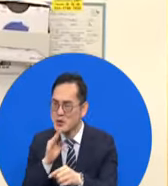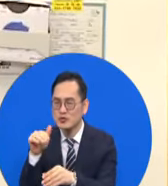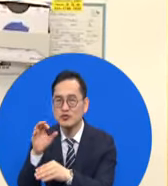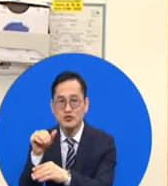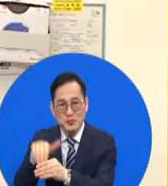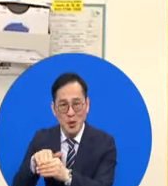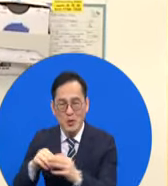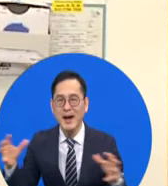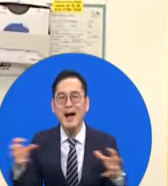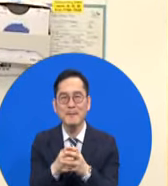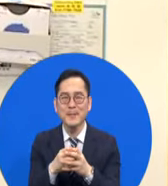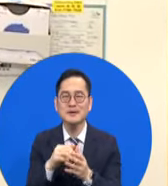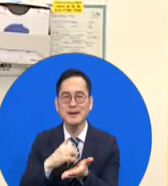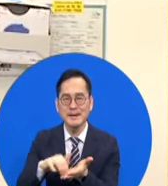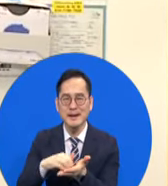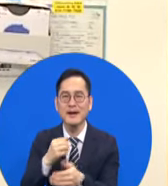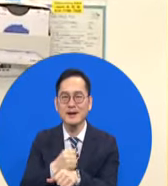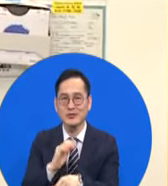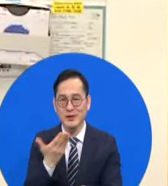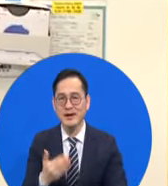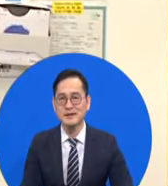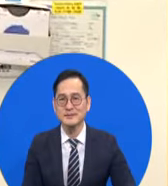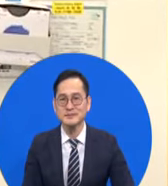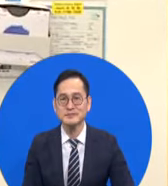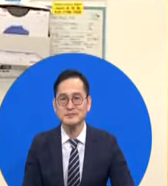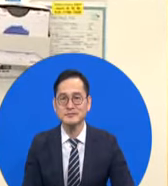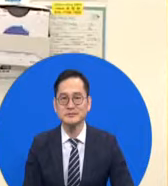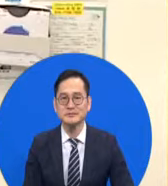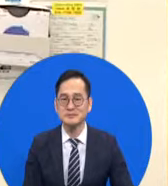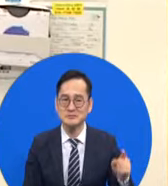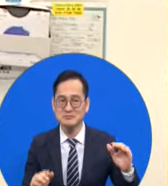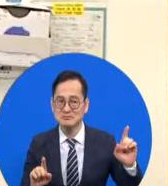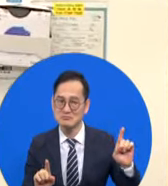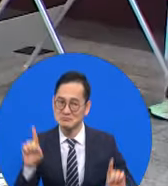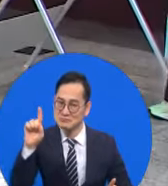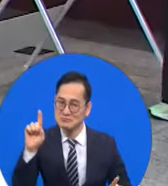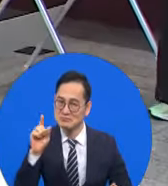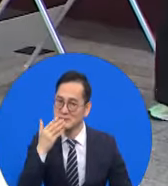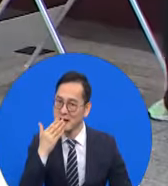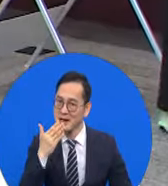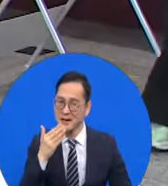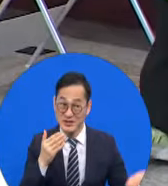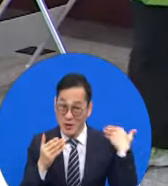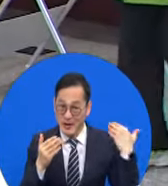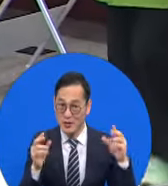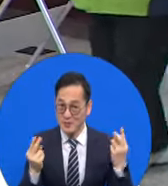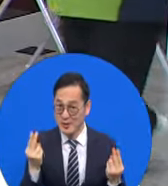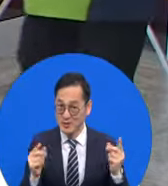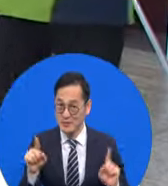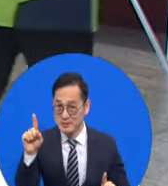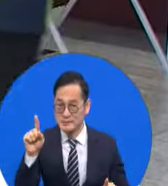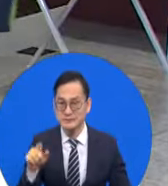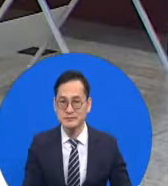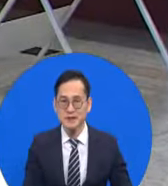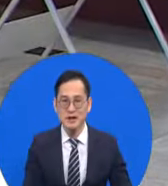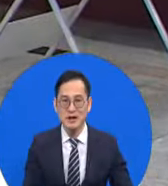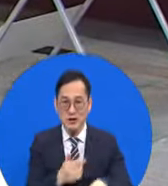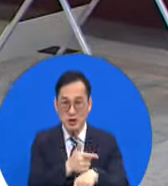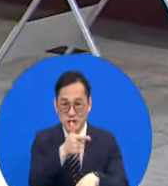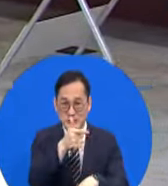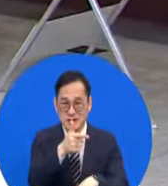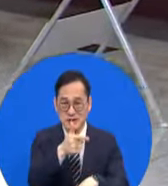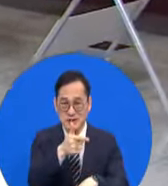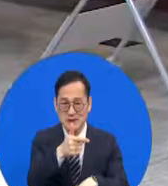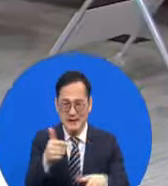21대 총선 투표율을 넘어설지 주목되고 있는데요. 투표는 오후 6시까지 진행되고 6시 반쯤부터